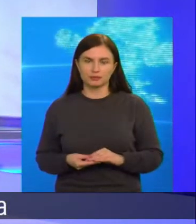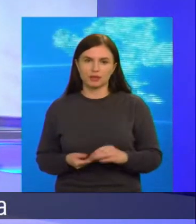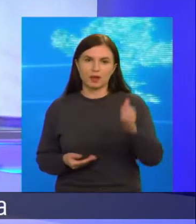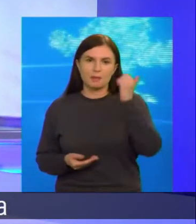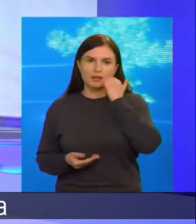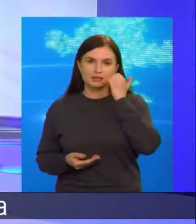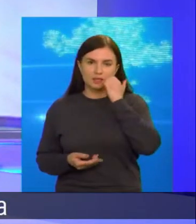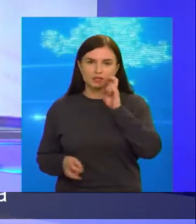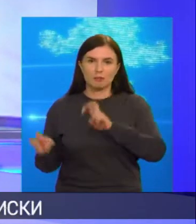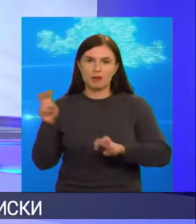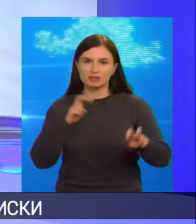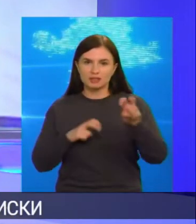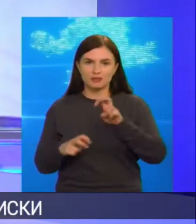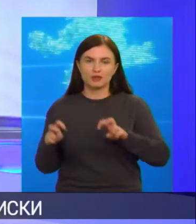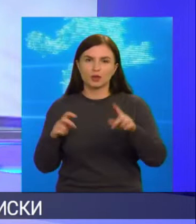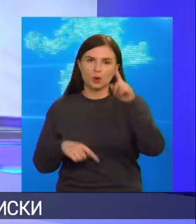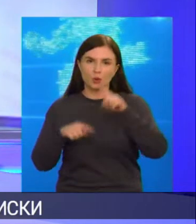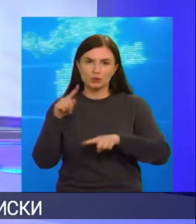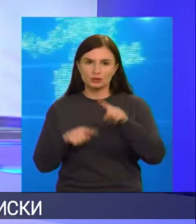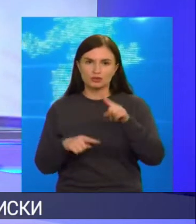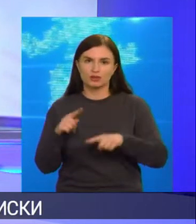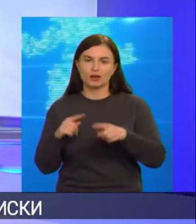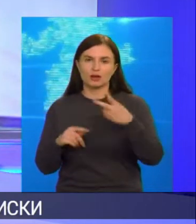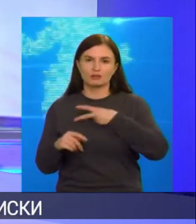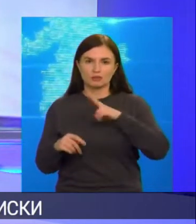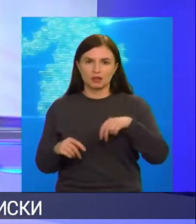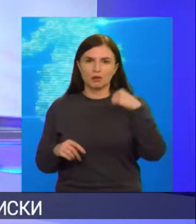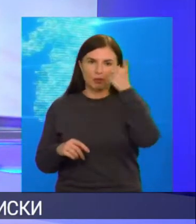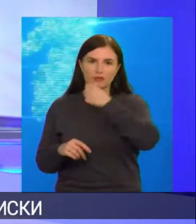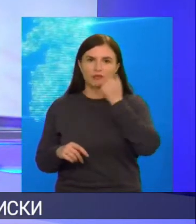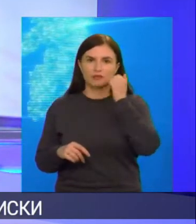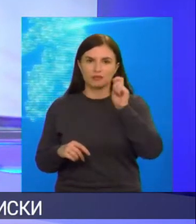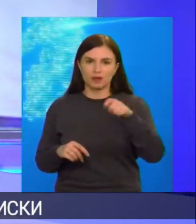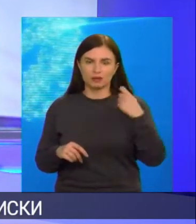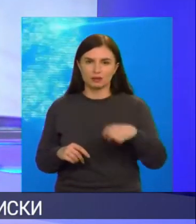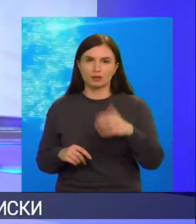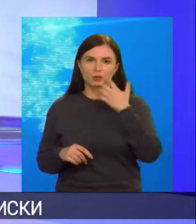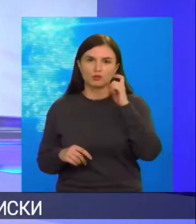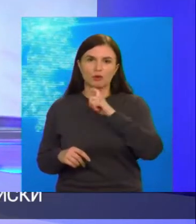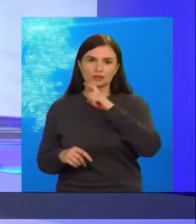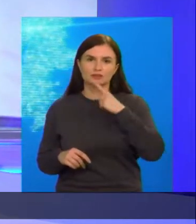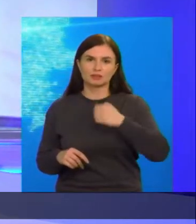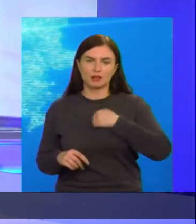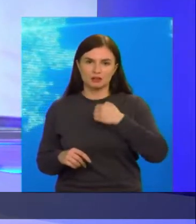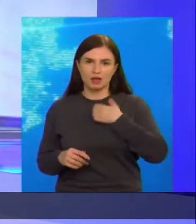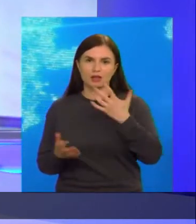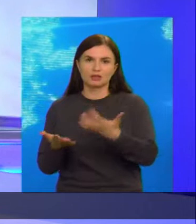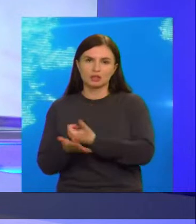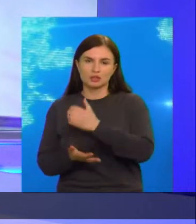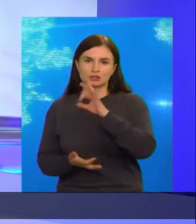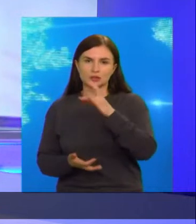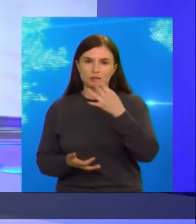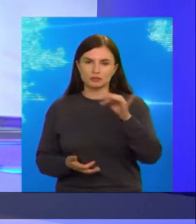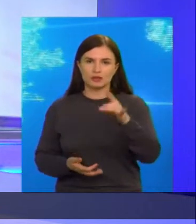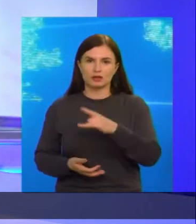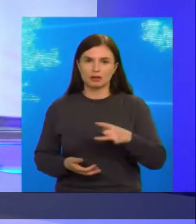Московские поисковики ищут родственников павшего в годы войны южноуральского солдата, уроженца Сосновского района. Останки рядового Николая Двоеглазова нашли